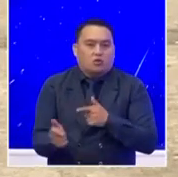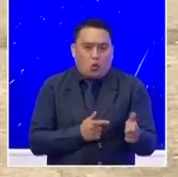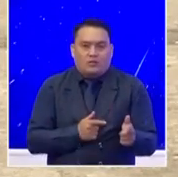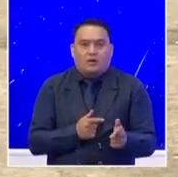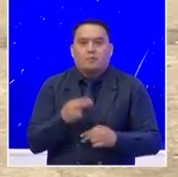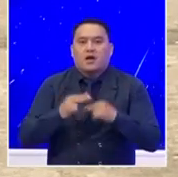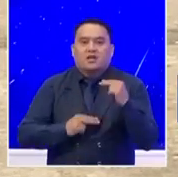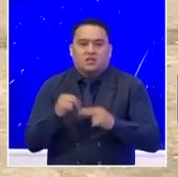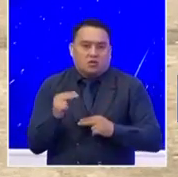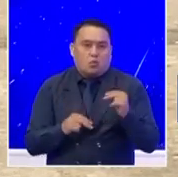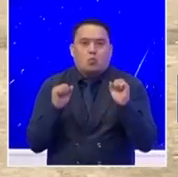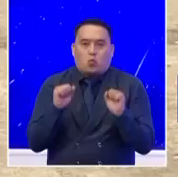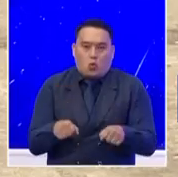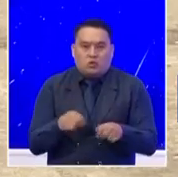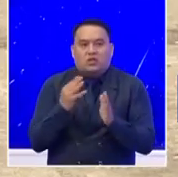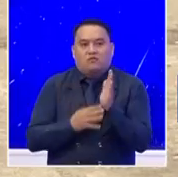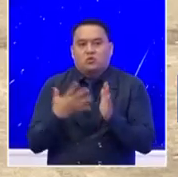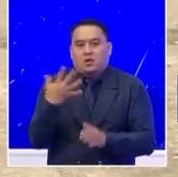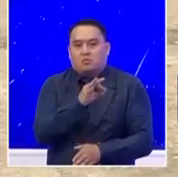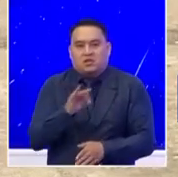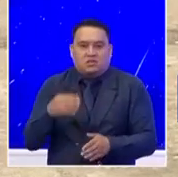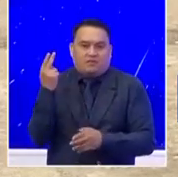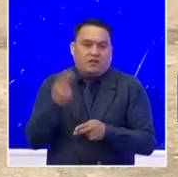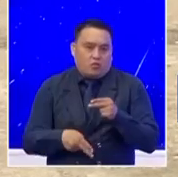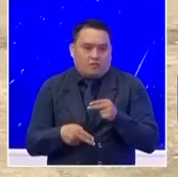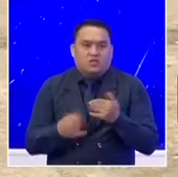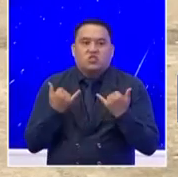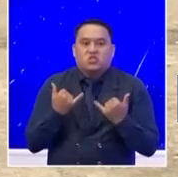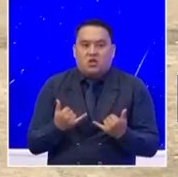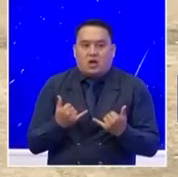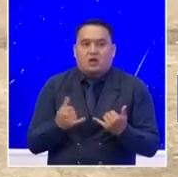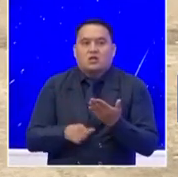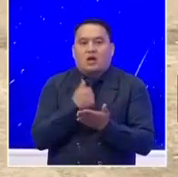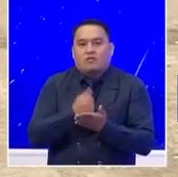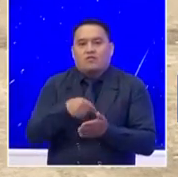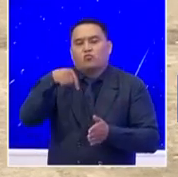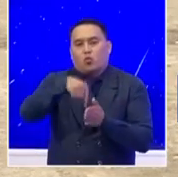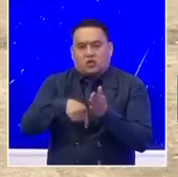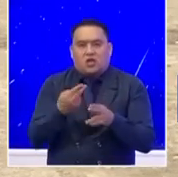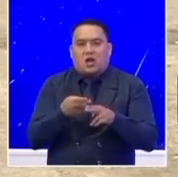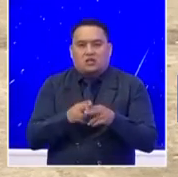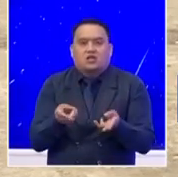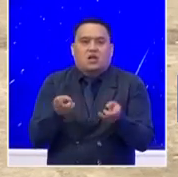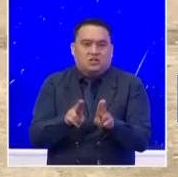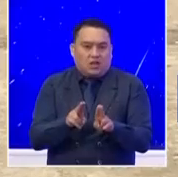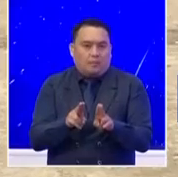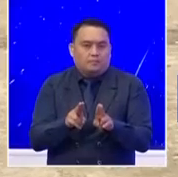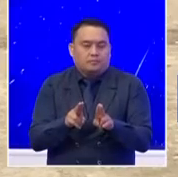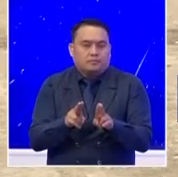по строительной части, можно сказать, уже 95%. И сейчас идет в основном внутренняя отделка, вот вы как видите,